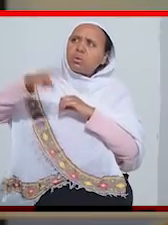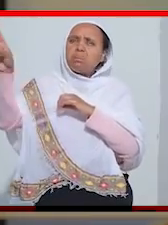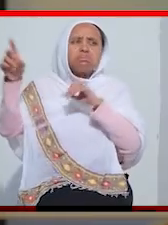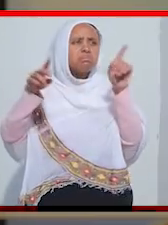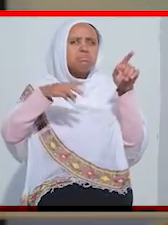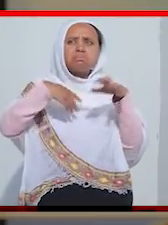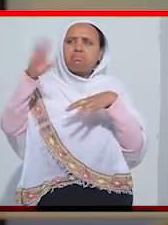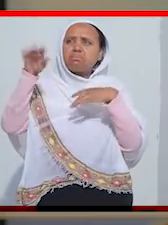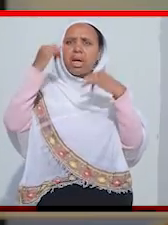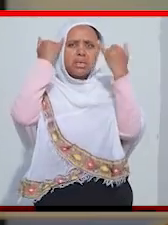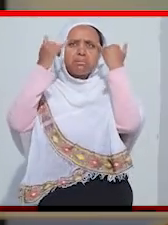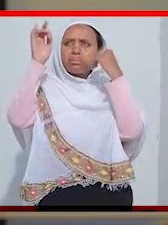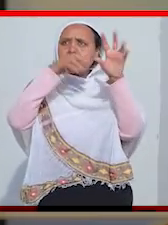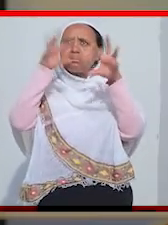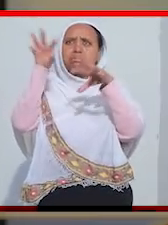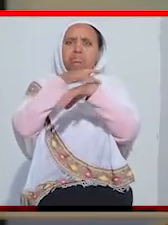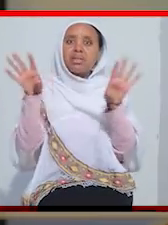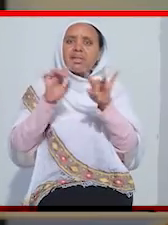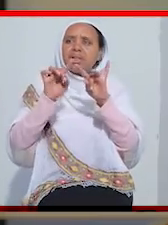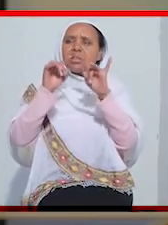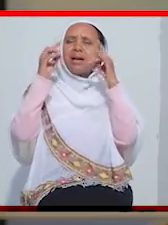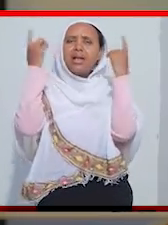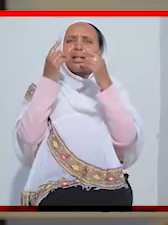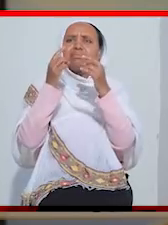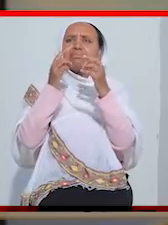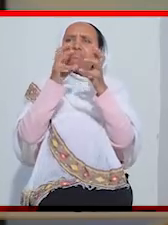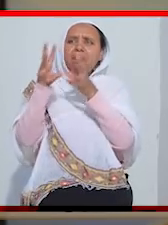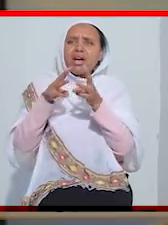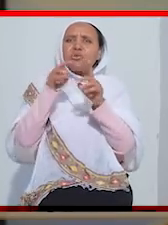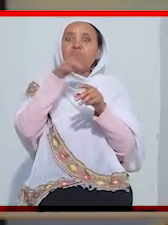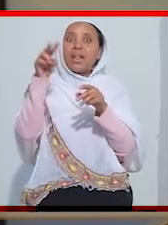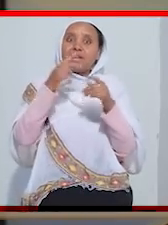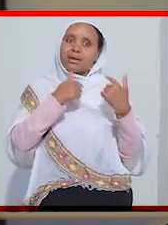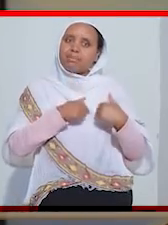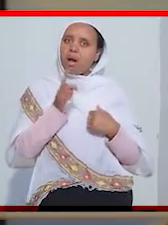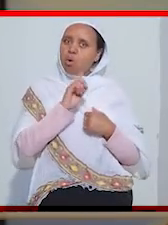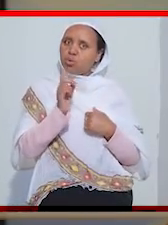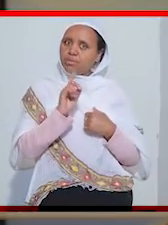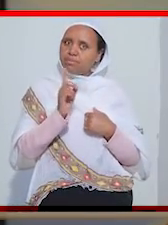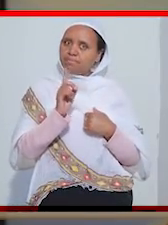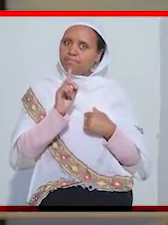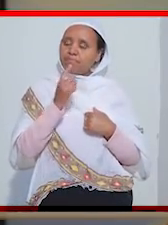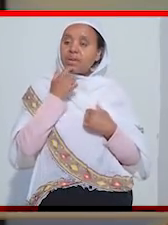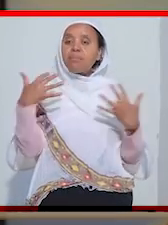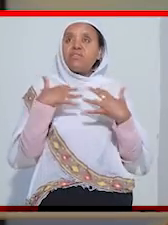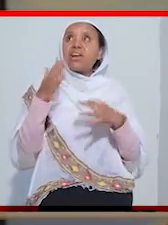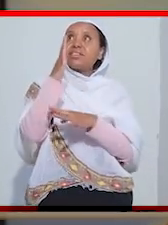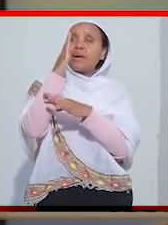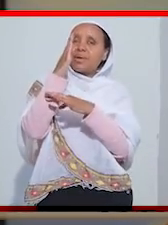ይሮጣል፣ ይወጣል፣ ይወርዳል፣ ወደ ላይም ይወጣል፣ ወደ ታችም ይወርዳል፣ ወደ ተለያዩ የኃጢአት መንገዶች ይሮጣል። ልብ